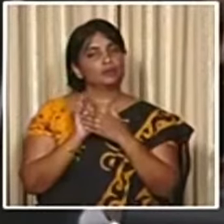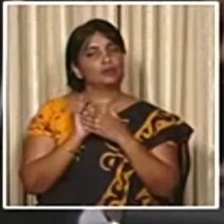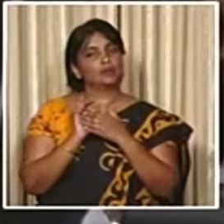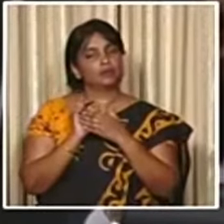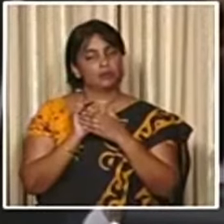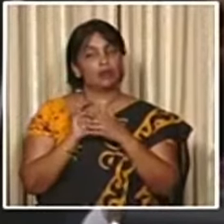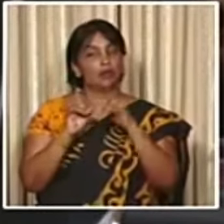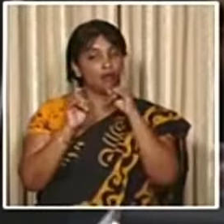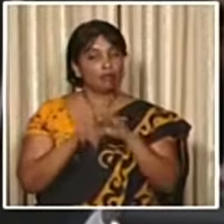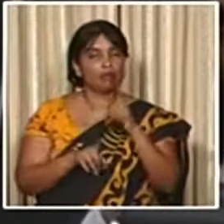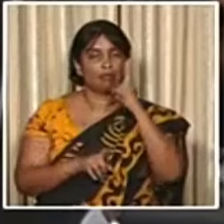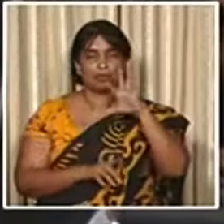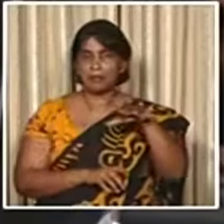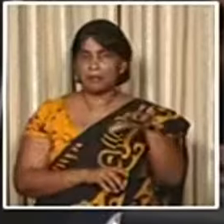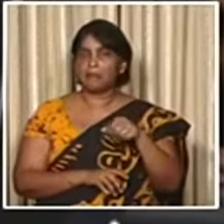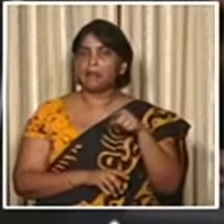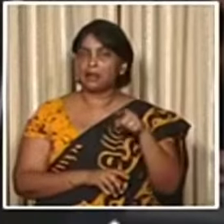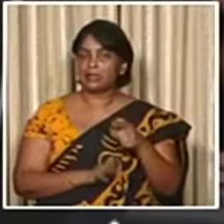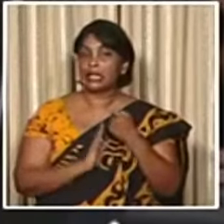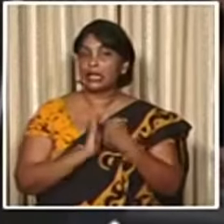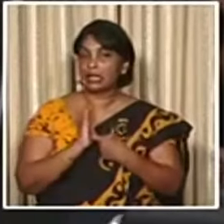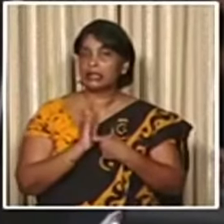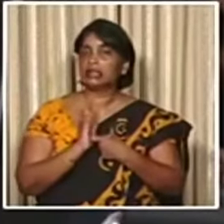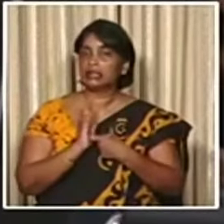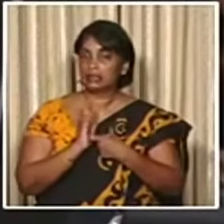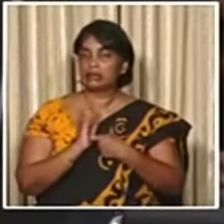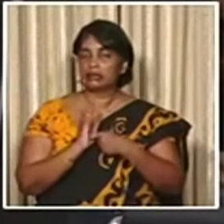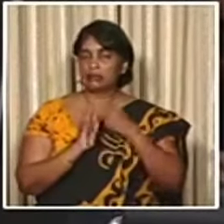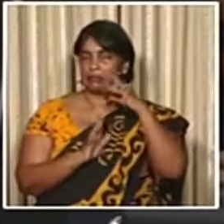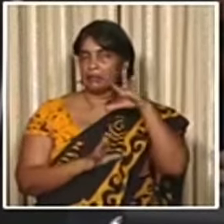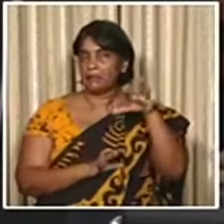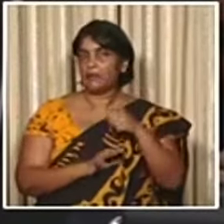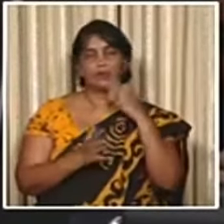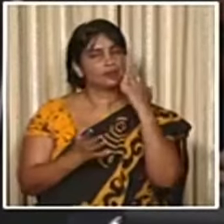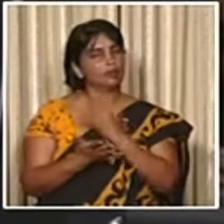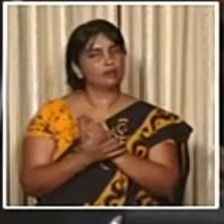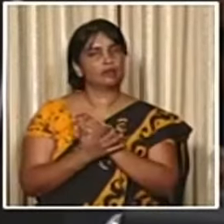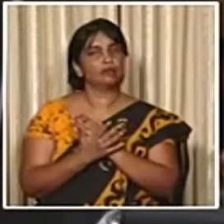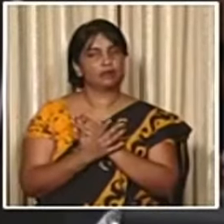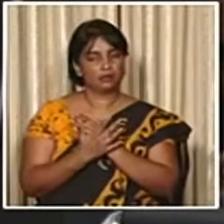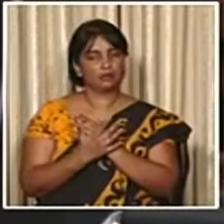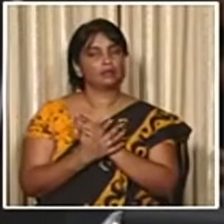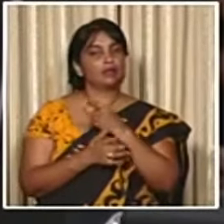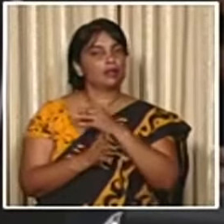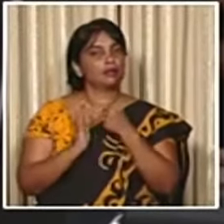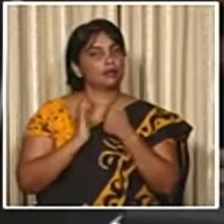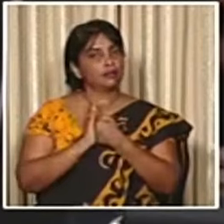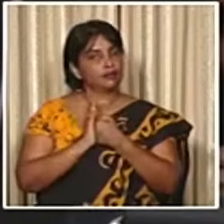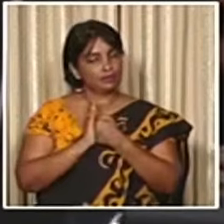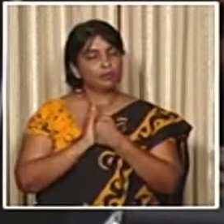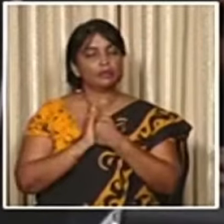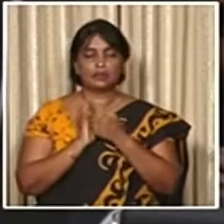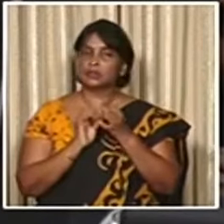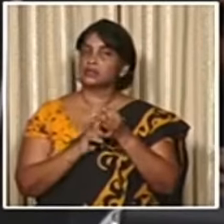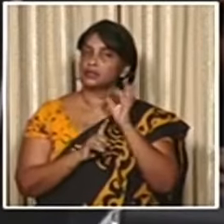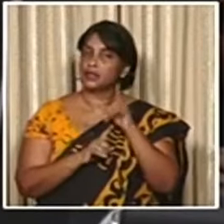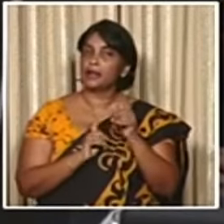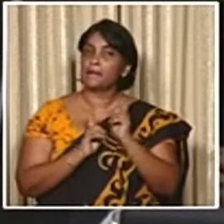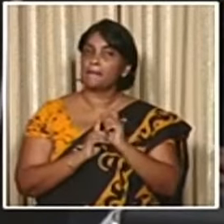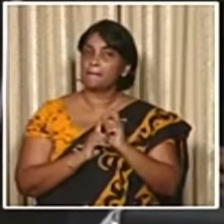එතකොට මේක අවභාවිතය. මේ නීතිය අවභාවිතය වළක්වන්න ඕන. ඒ සඳහා ගරු සභාපතිතුමනි මම හිතනවා